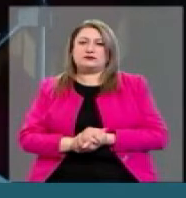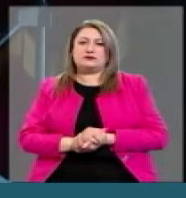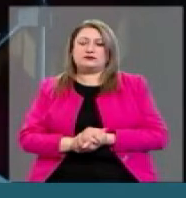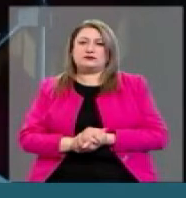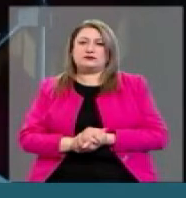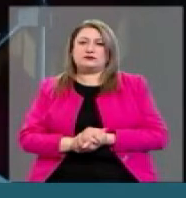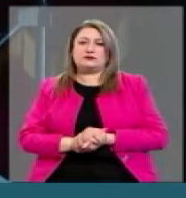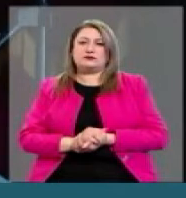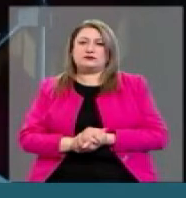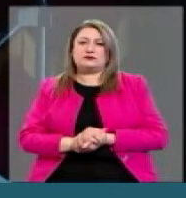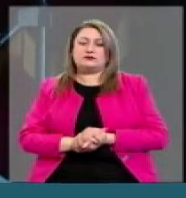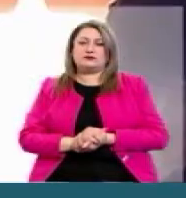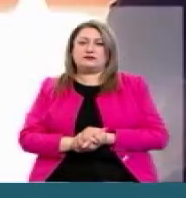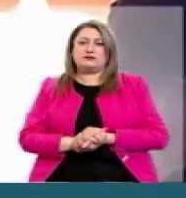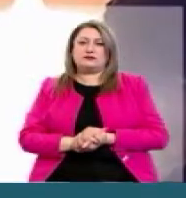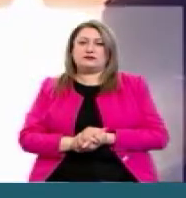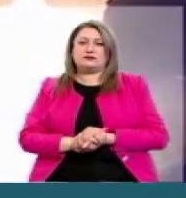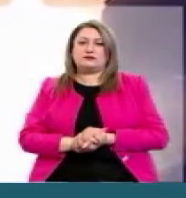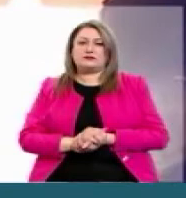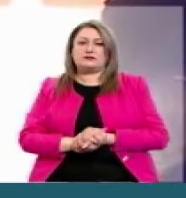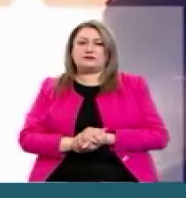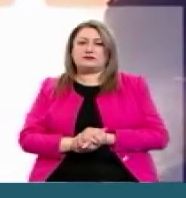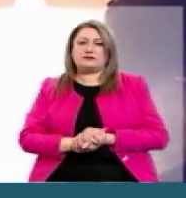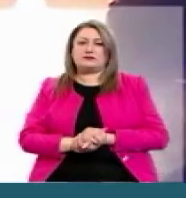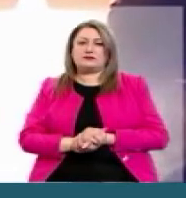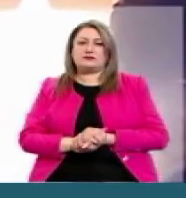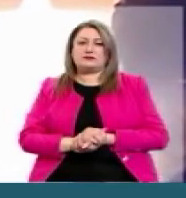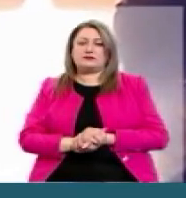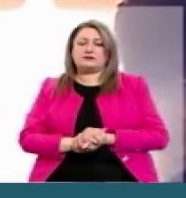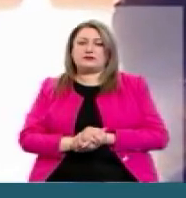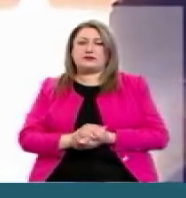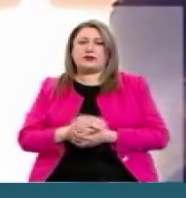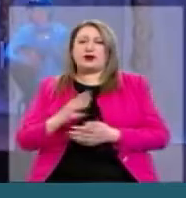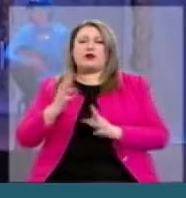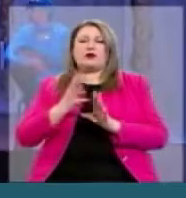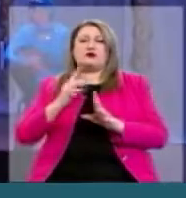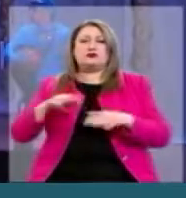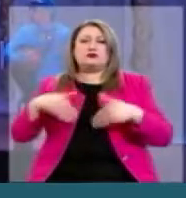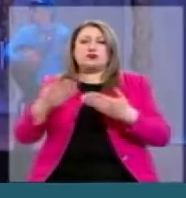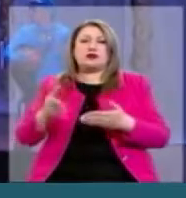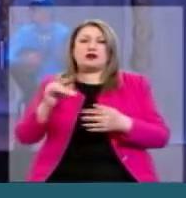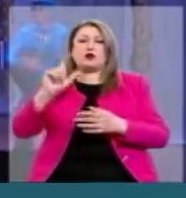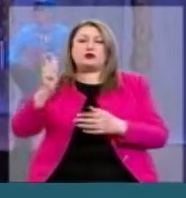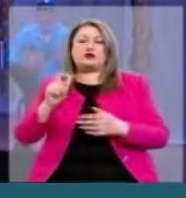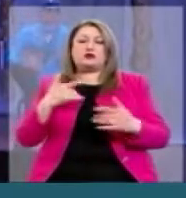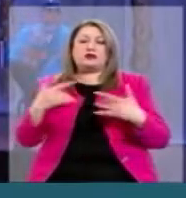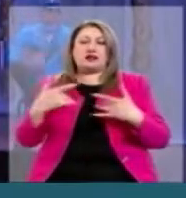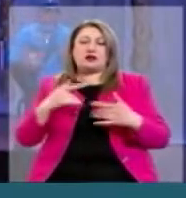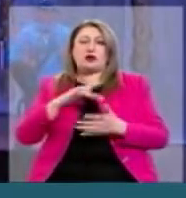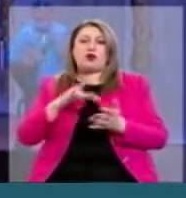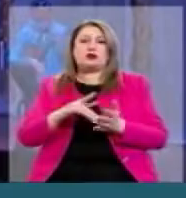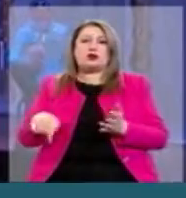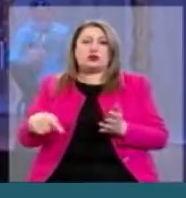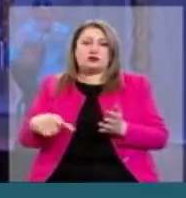бар дерді төгіп төгейік. Кезек Кеншілер қаласының көркем өнерпаздарына да жетті. Қостанайдан қызыл кетуге келген қонақтарға